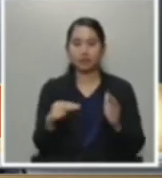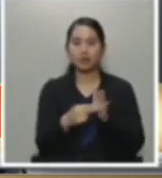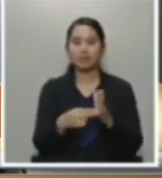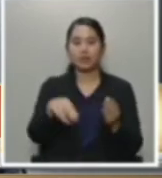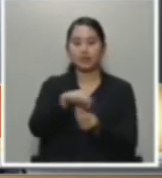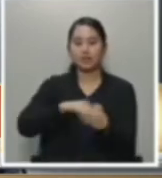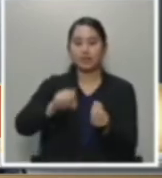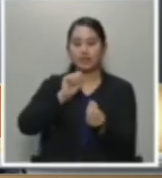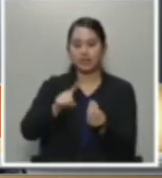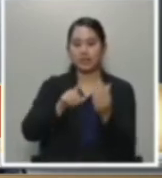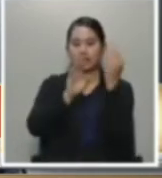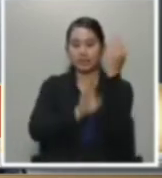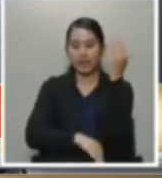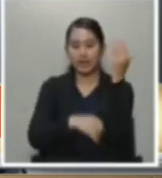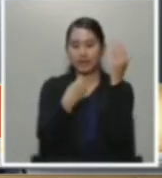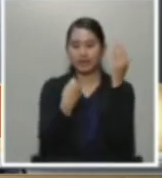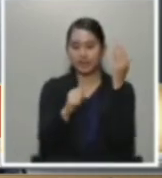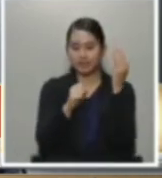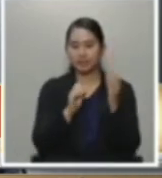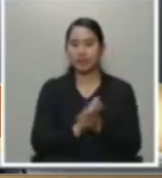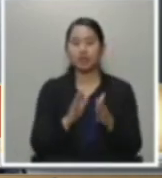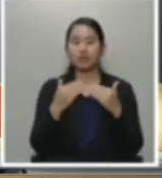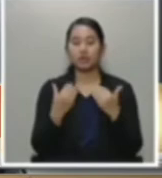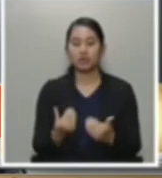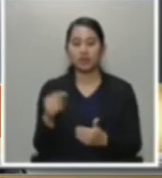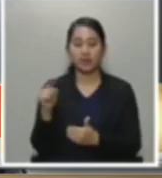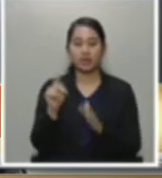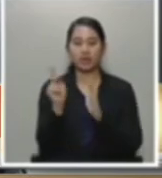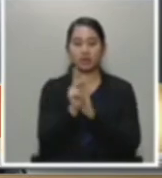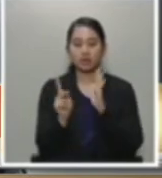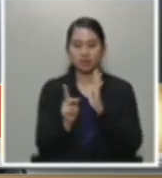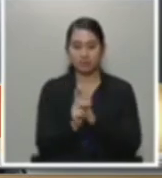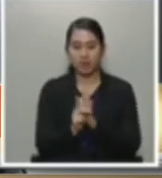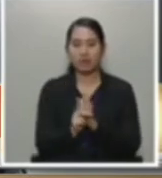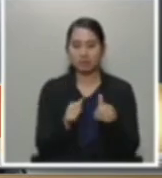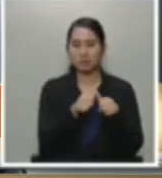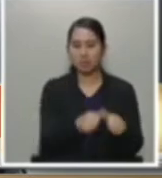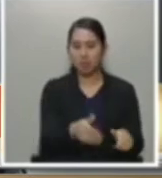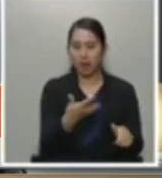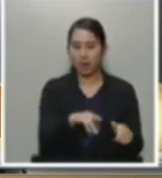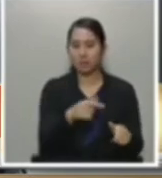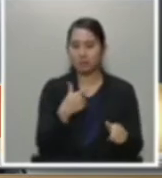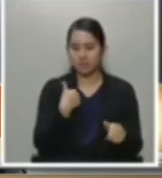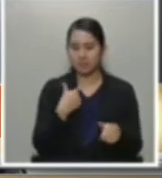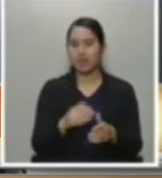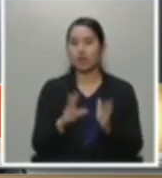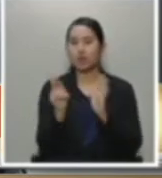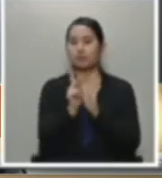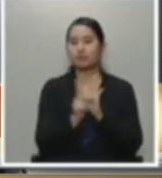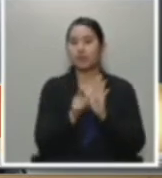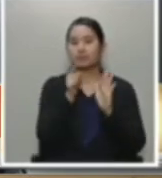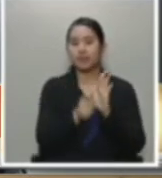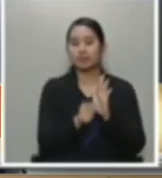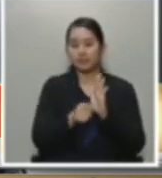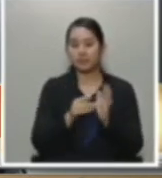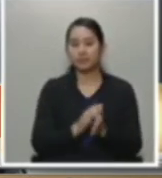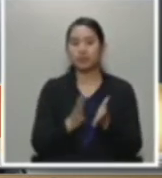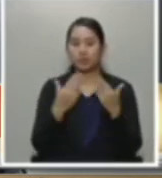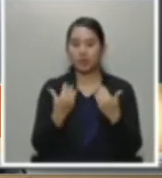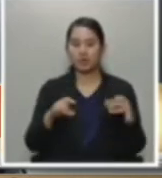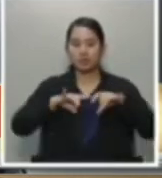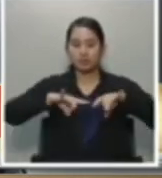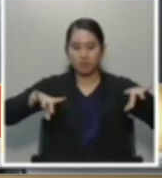ายแดน10แห่งวันนี้ท่านบอกให้ใช้กฎหมายที่มีอยู่ก็คือกฎหมายประจำวันนี้ขัดแย้